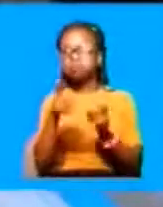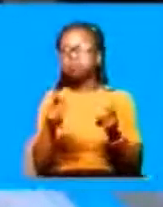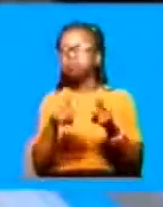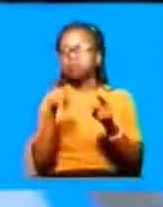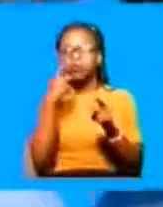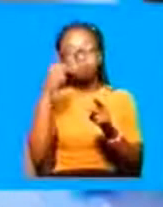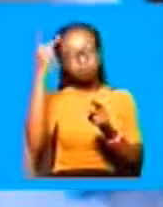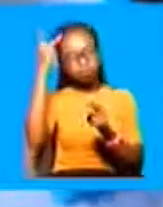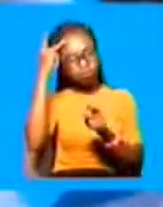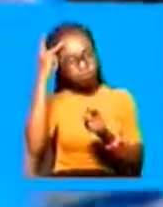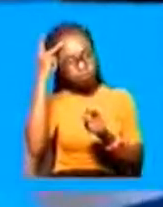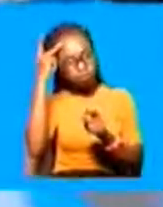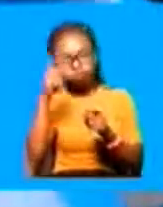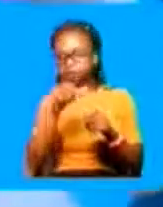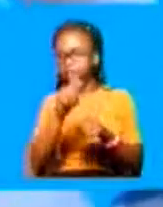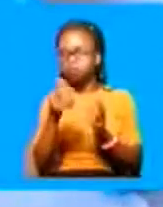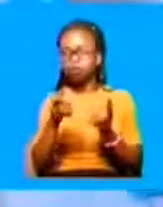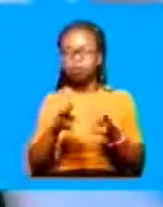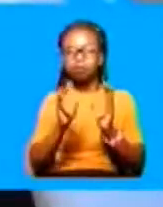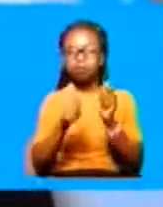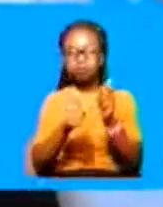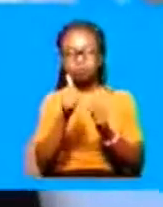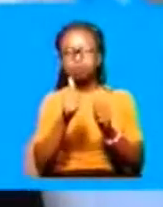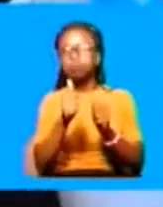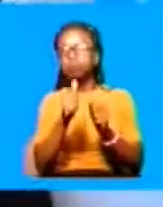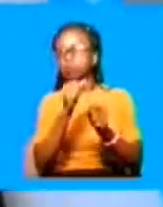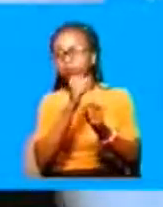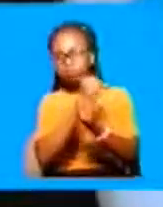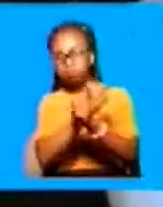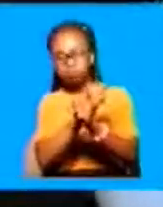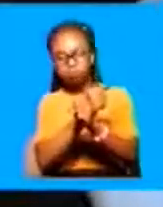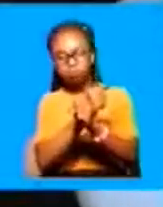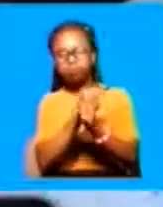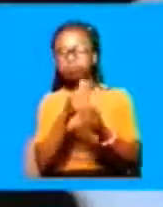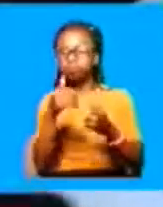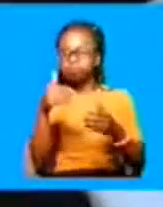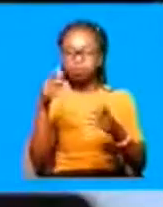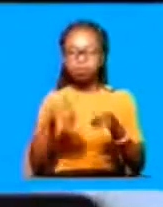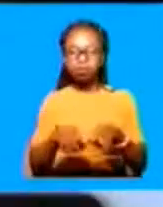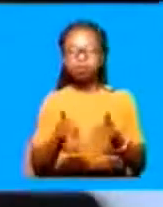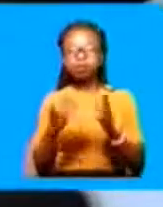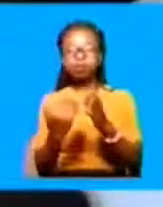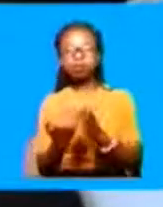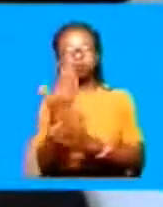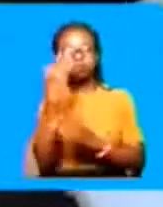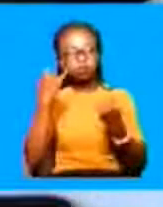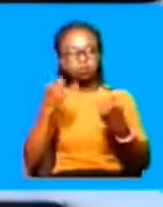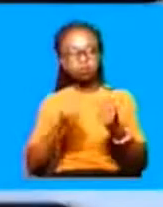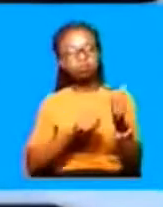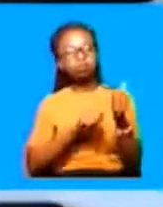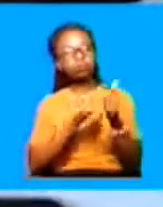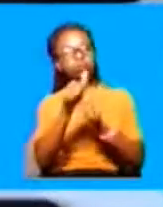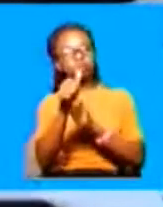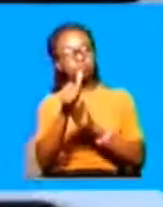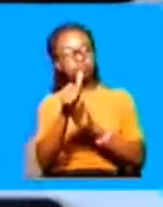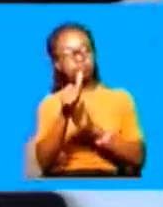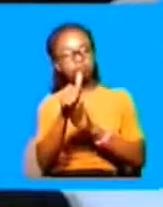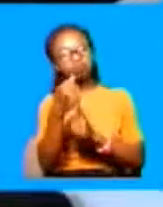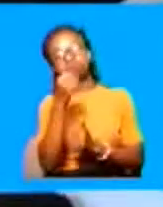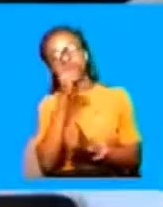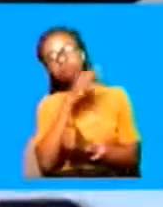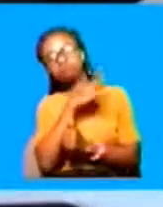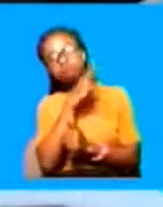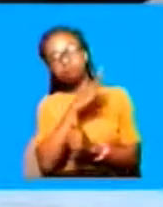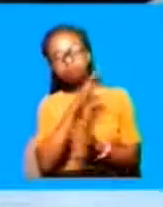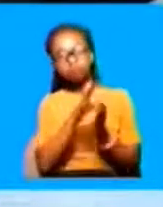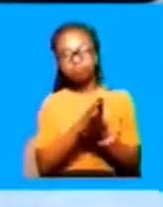ng'at maduong', nitiere yore goeko ma inyalo geng'o godo yudo ng'ol mar koso winjo e wi dongo, kaka temo bet mabor kod kuonde manigi